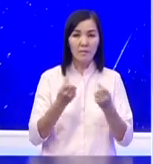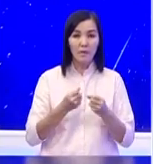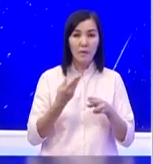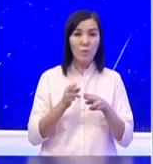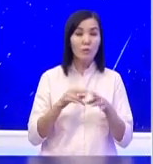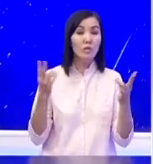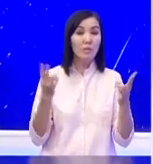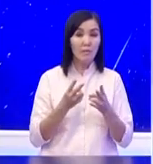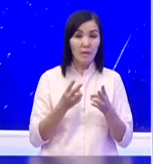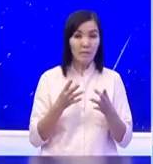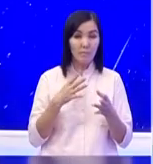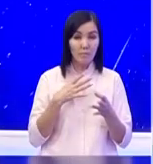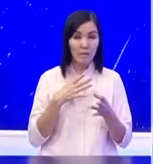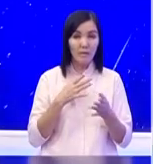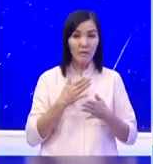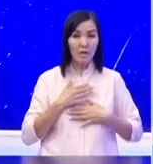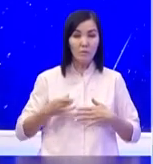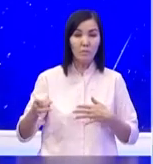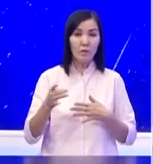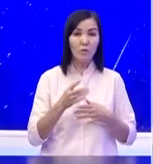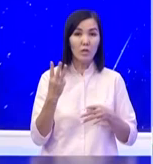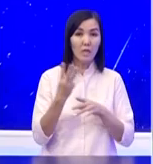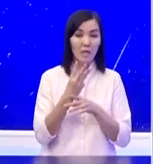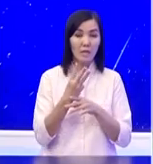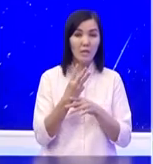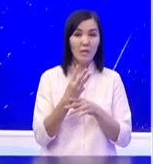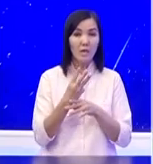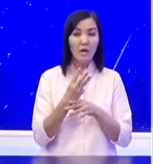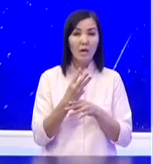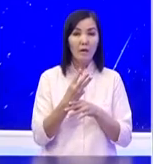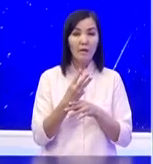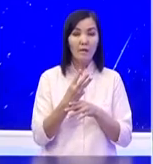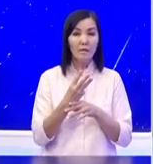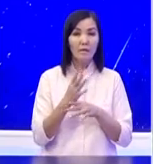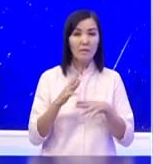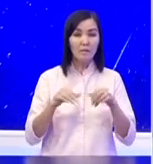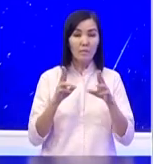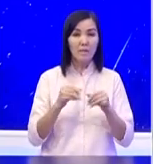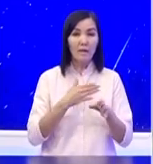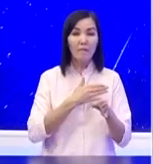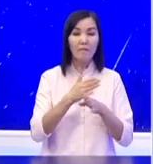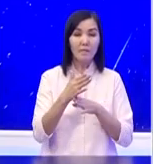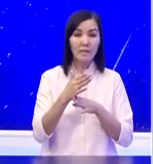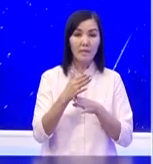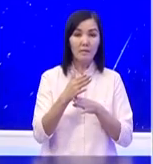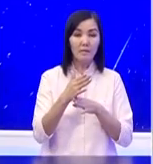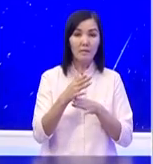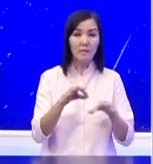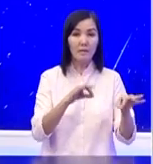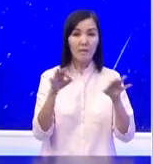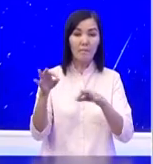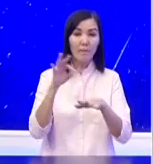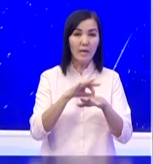Очень необходимы были вот в нашем регионе. Третий транспорт как раз он будет специально выделен для транспортировки